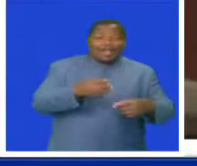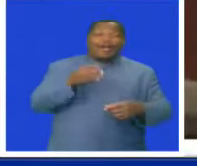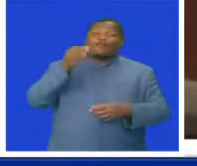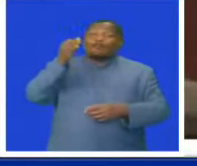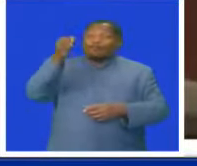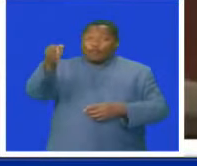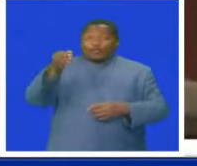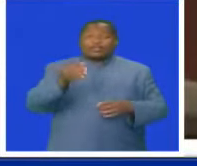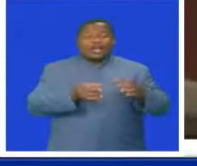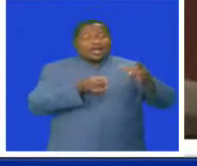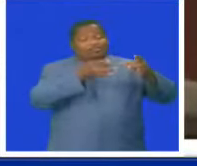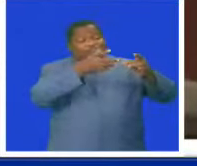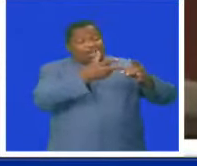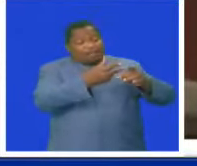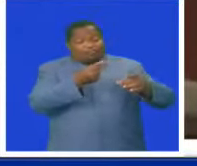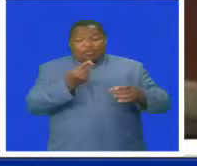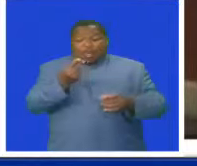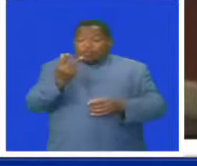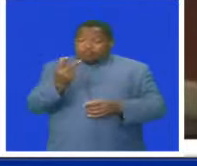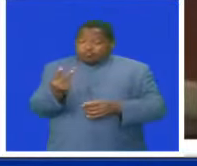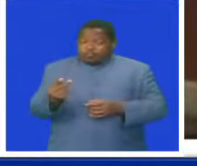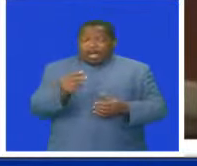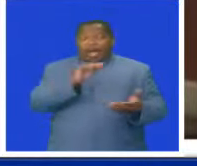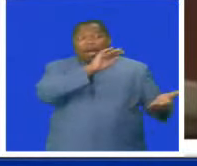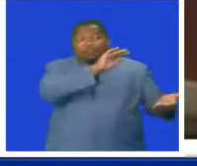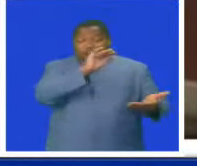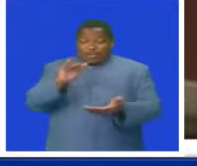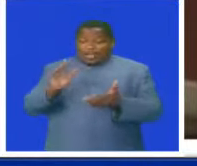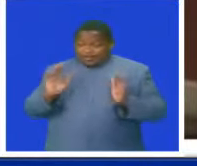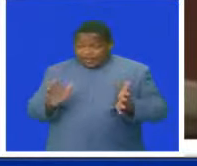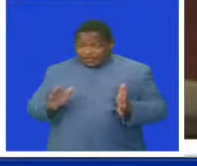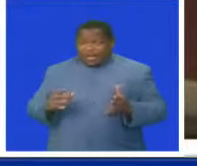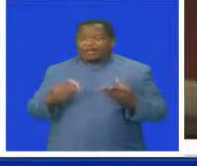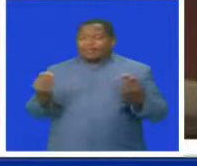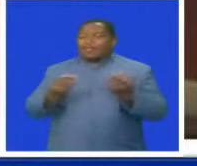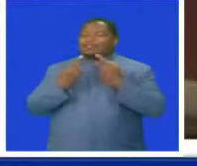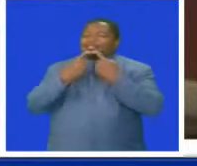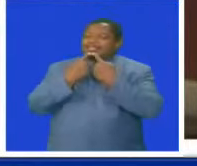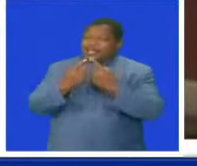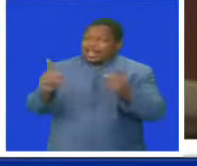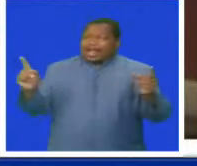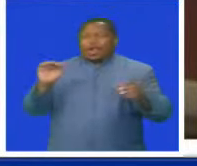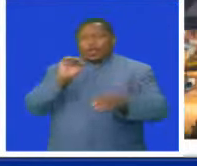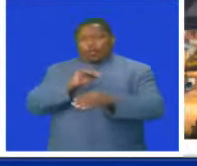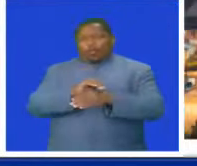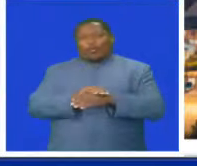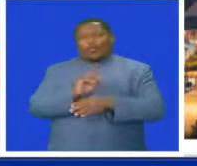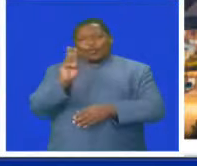lefanele. Etindzabeni kubika Temalanga Ndlamini nginamuzi Mkhonta eMbabane.